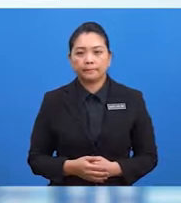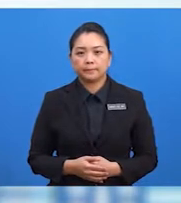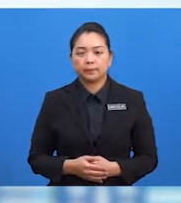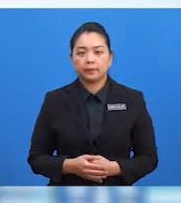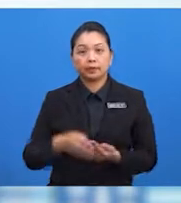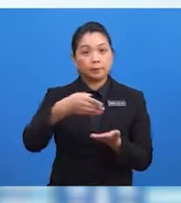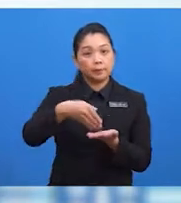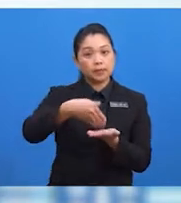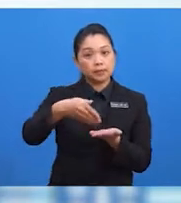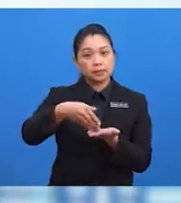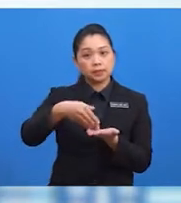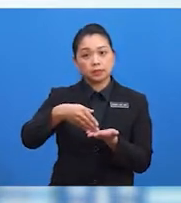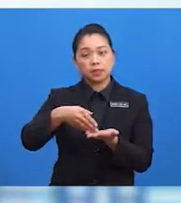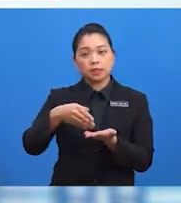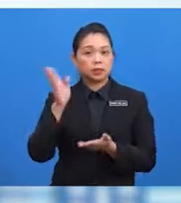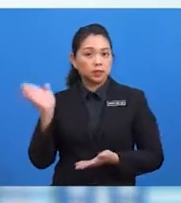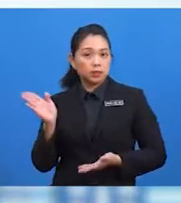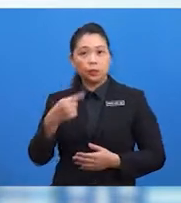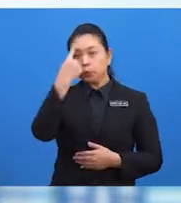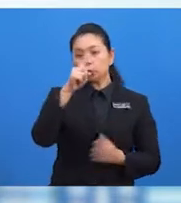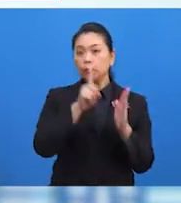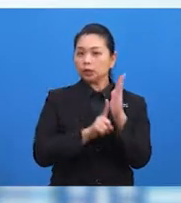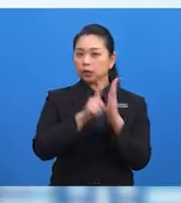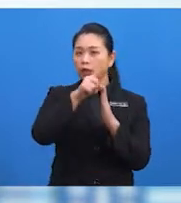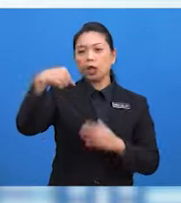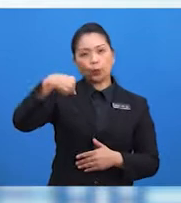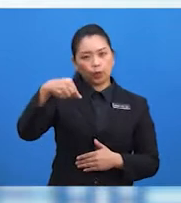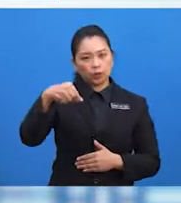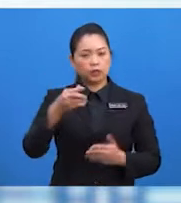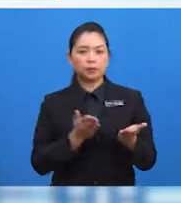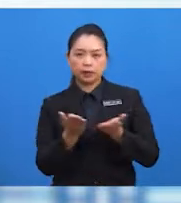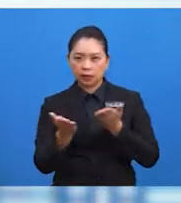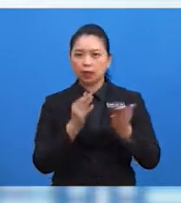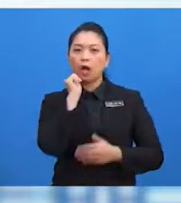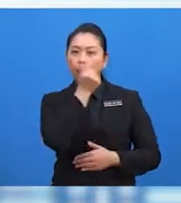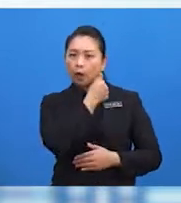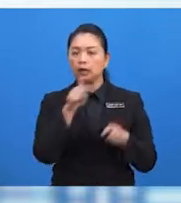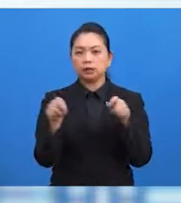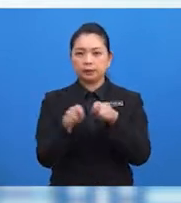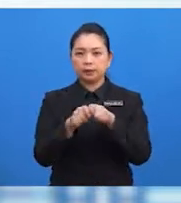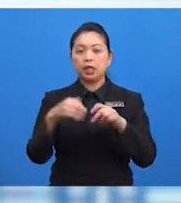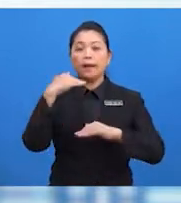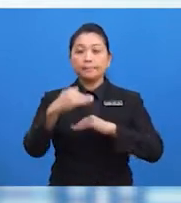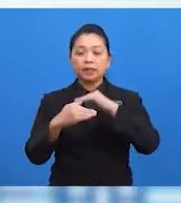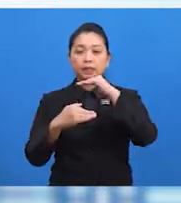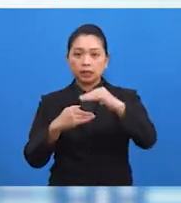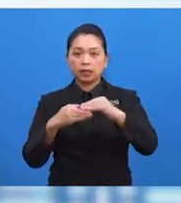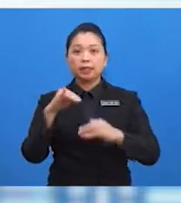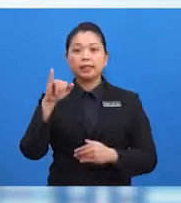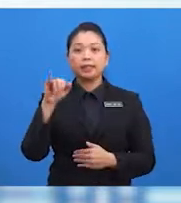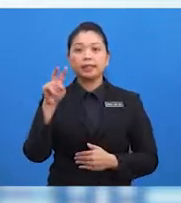Perbelanjaan ini bertujuan meningkatkan kualiti perkhidmatan awam seperti pembinaan infrastruktur